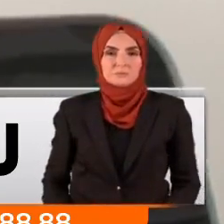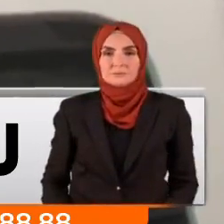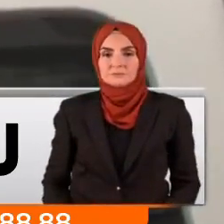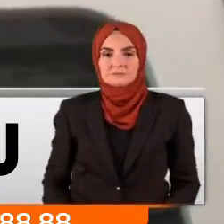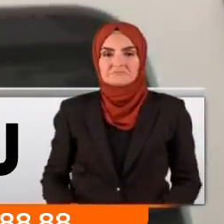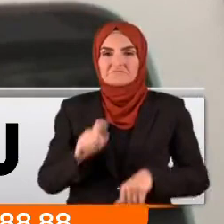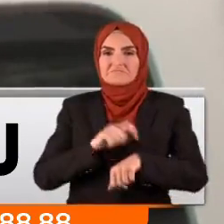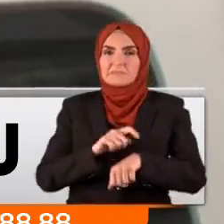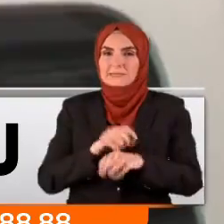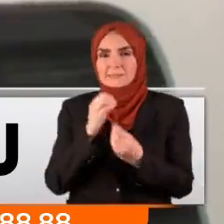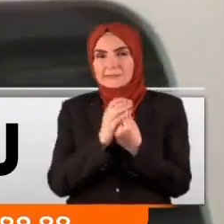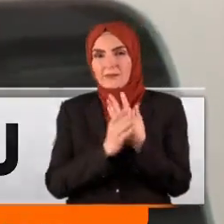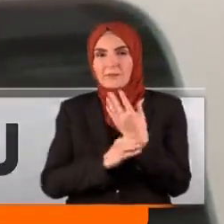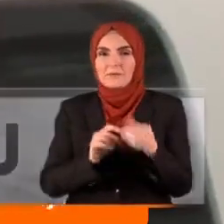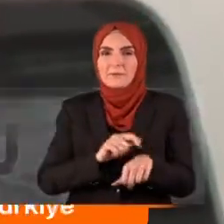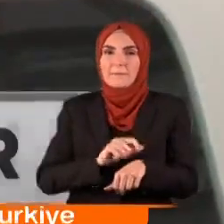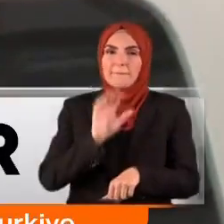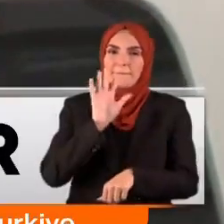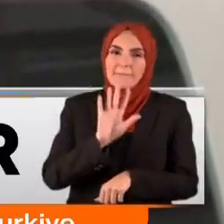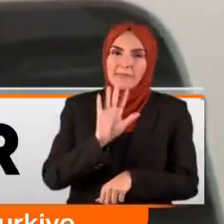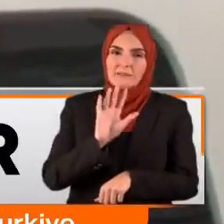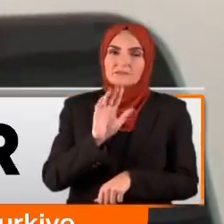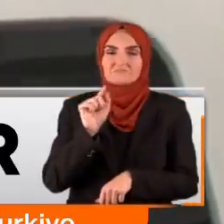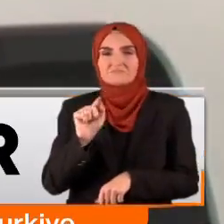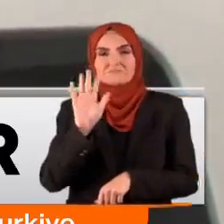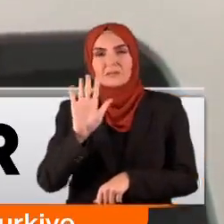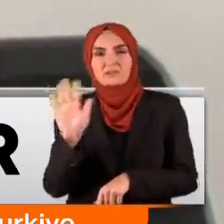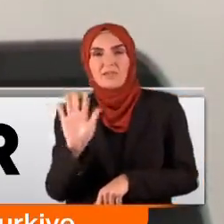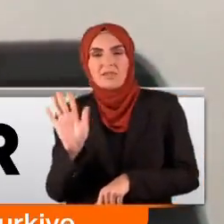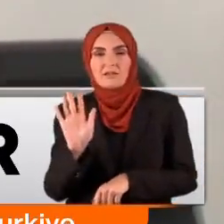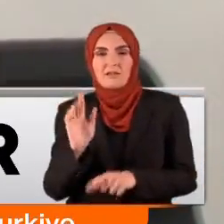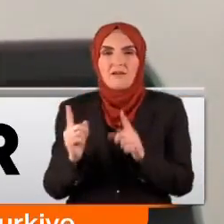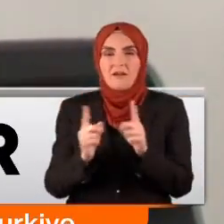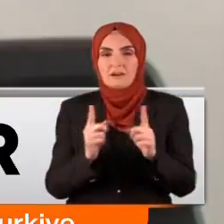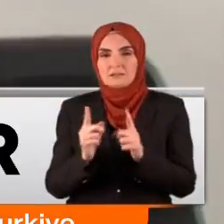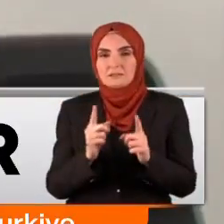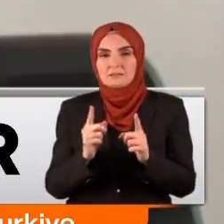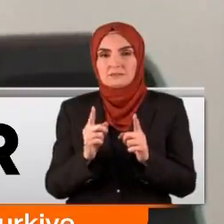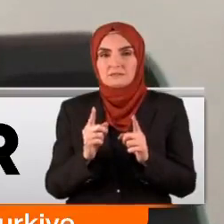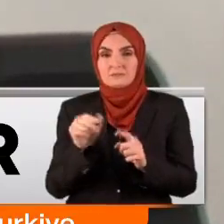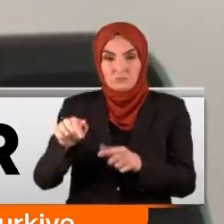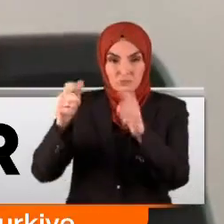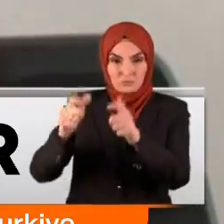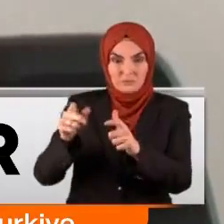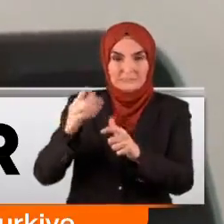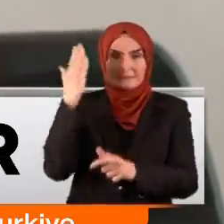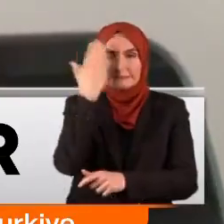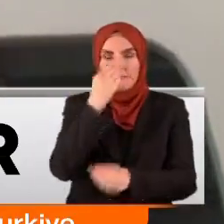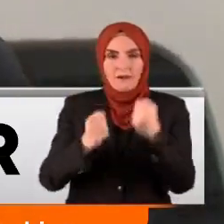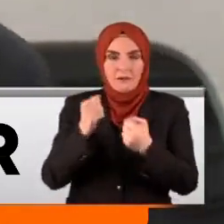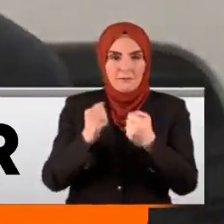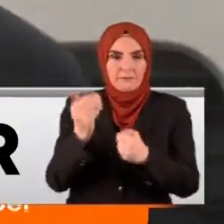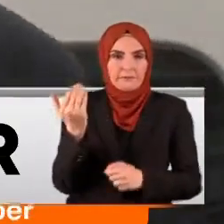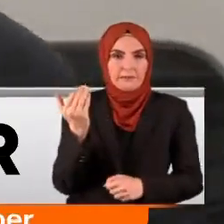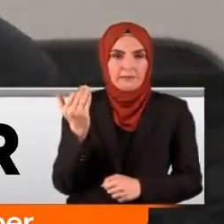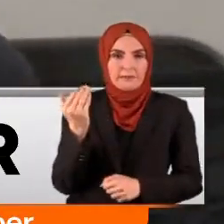Saat yani sabaha karşı 5-5.50 arası falan da herhalde ortalama. Şuradan siyah bir tane araç geldi gördüğüm kadarıyla. Yani bu tarafa